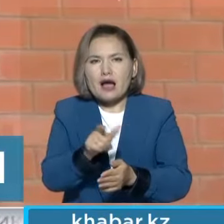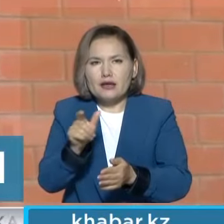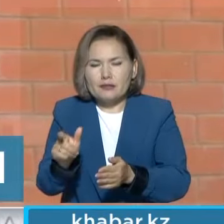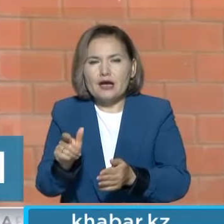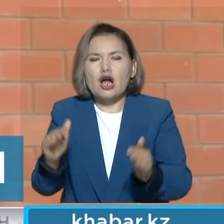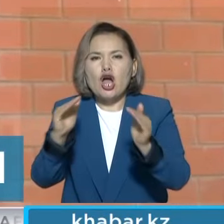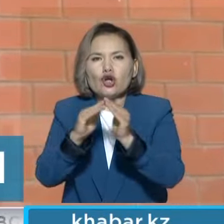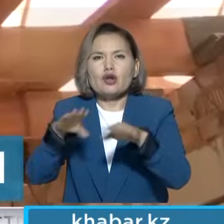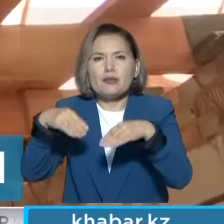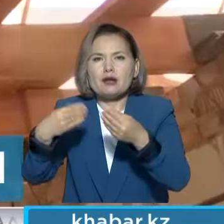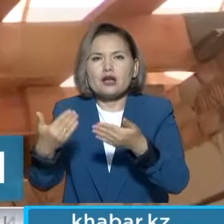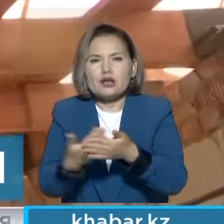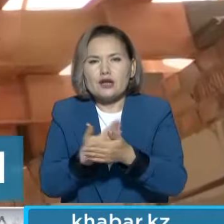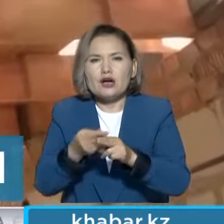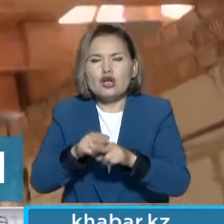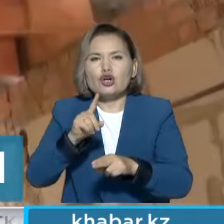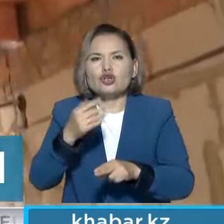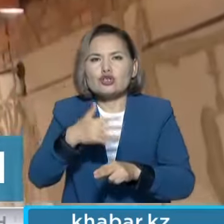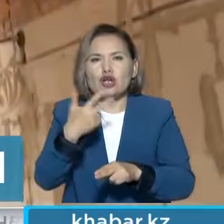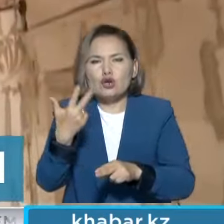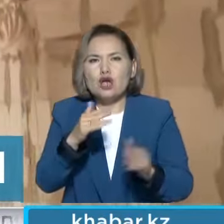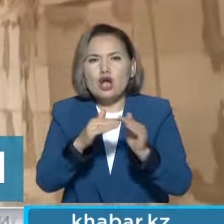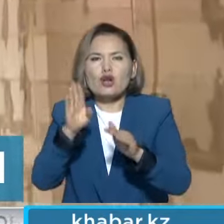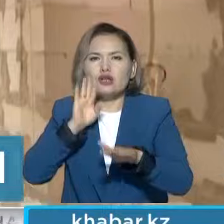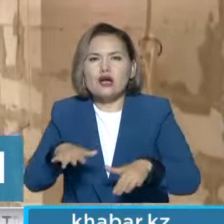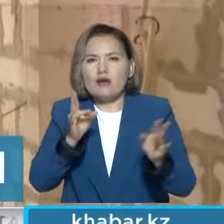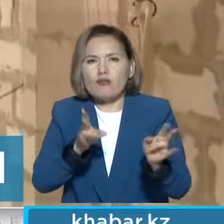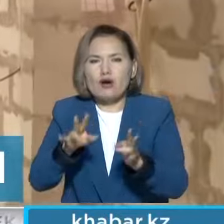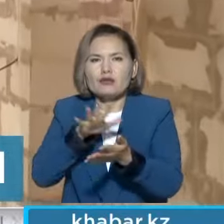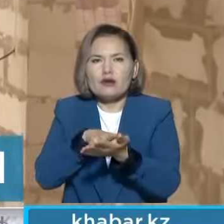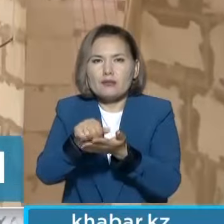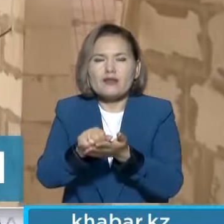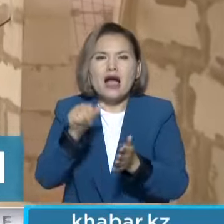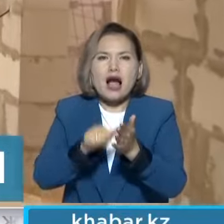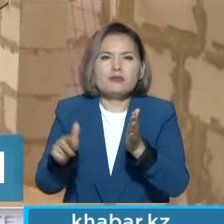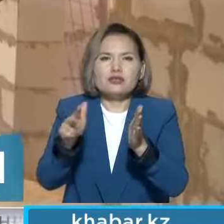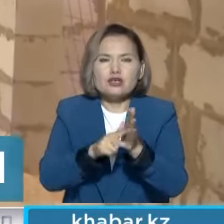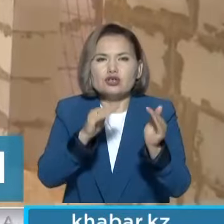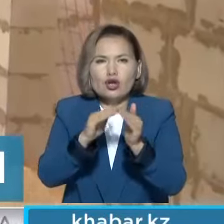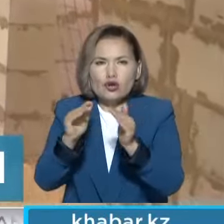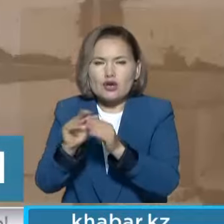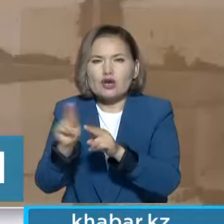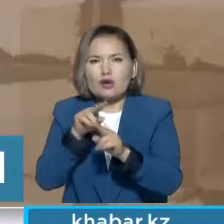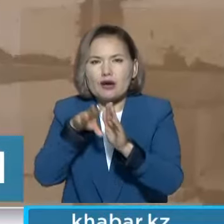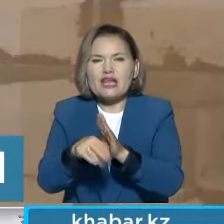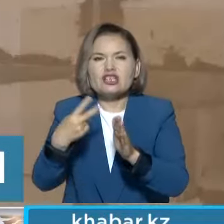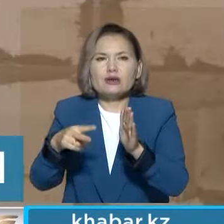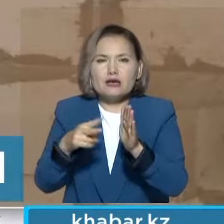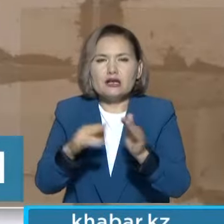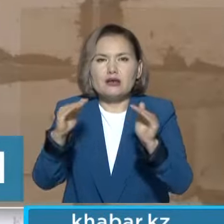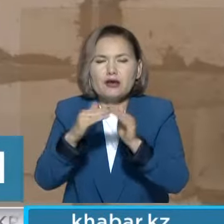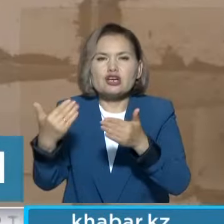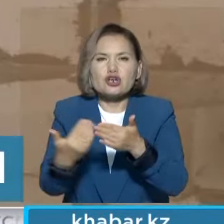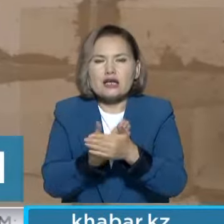Мысалы, Амангелді ауданы бойынша 153 үй тасқыннан зардап шексе, соның 68-і жөндеуге жарамды. 27 баспана